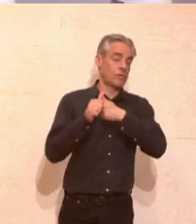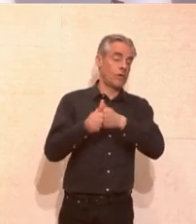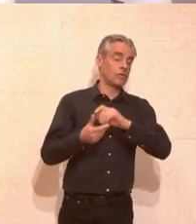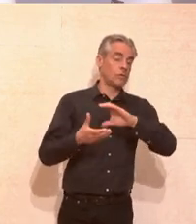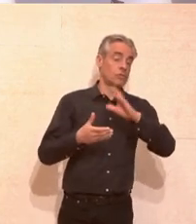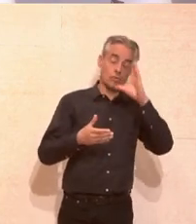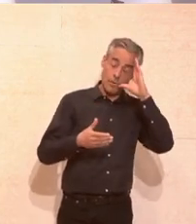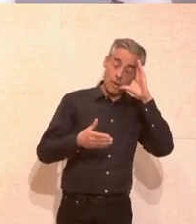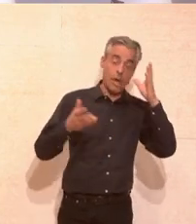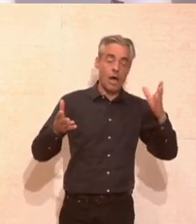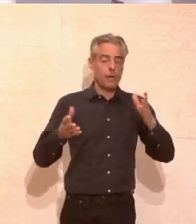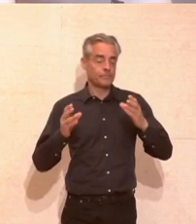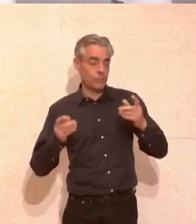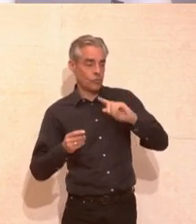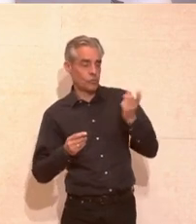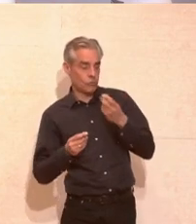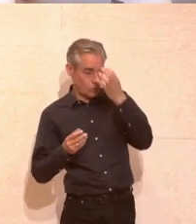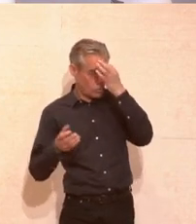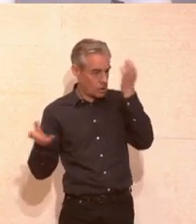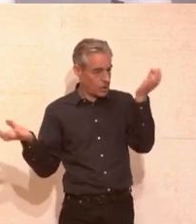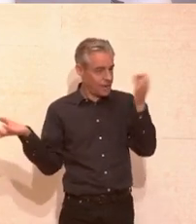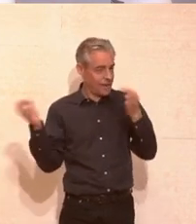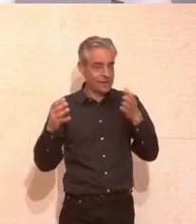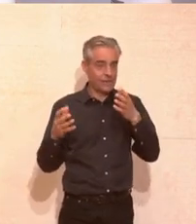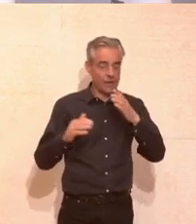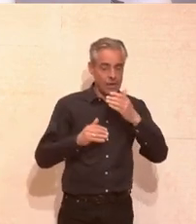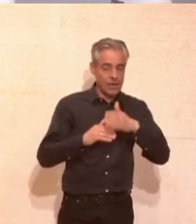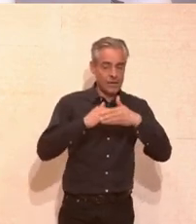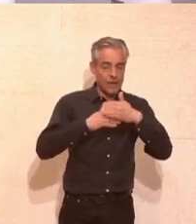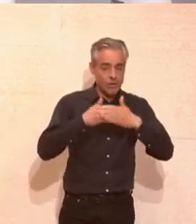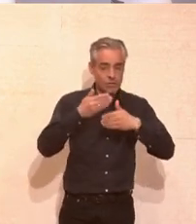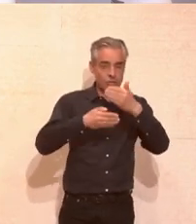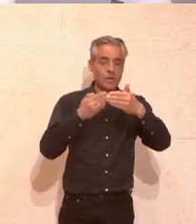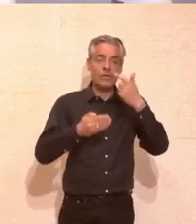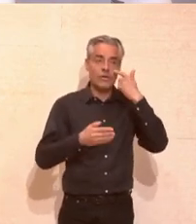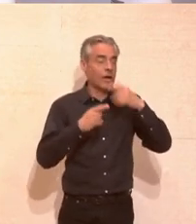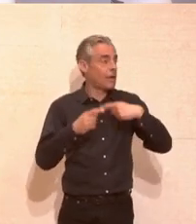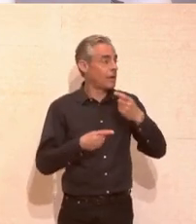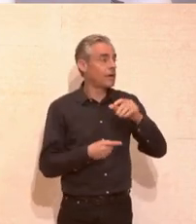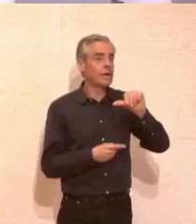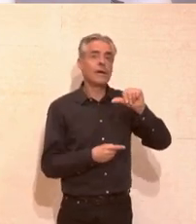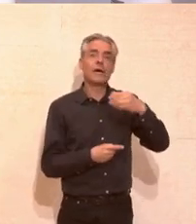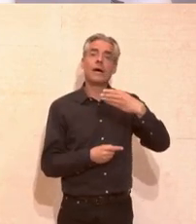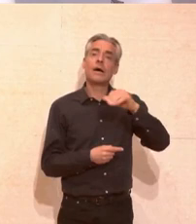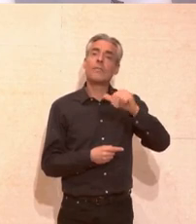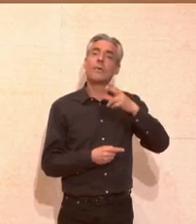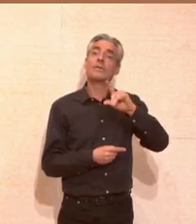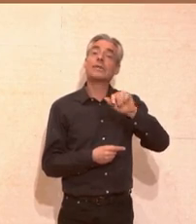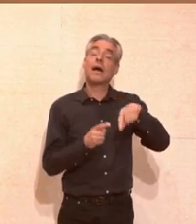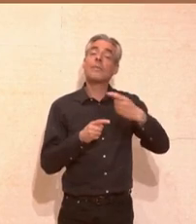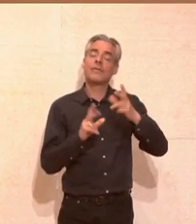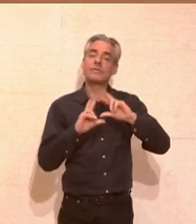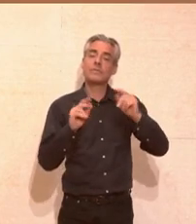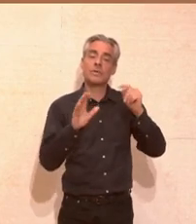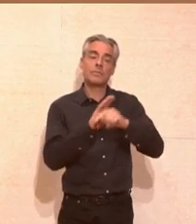et ça nous laisse être toutes créatives et, je dirais, constructives par rapport à ça. Et je pense que tu vas en parler, Amandine, tout à l'heure. Hein, oui.